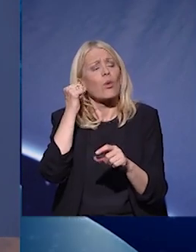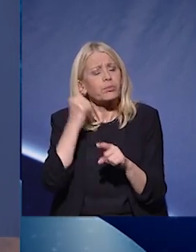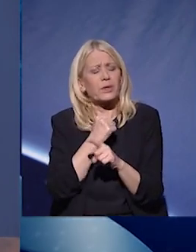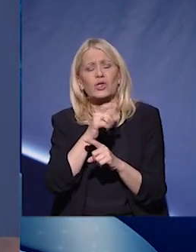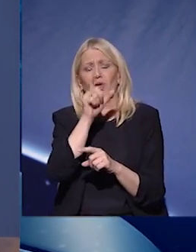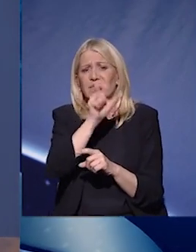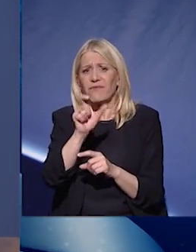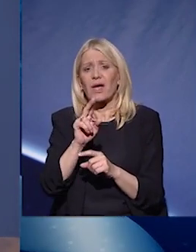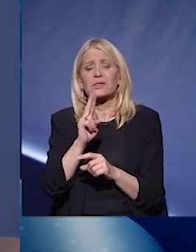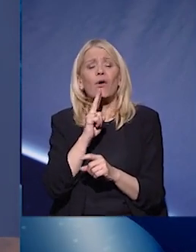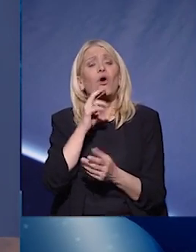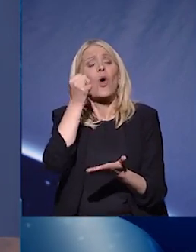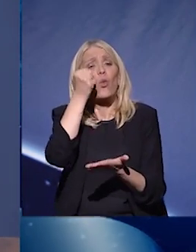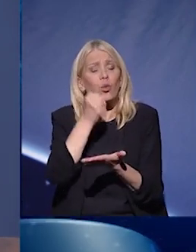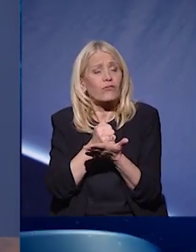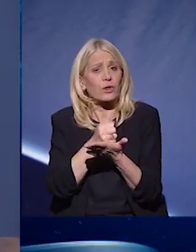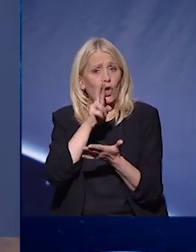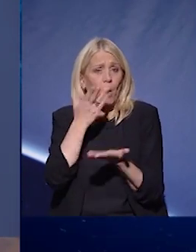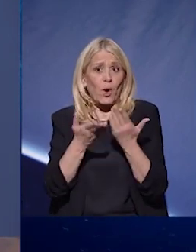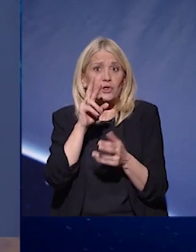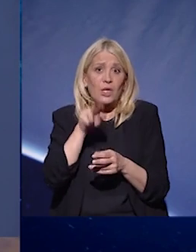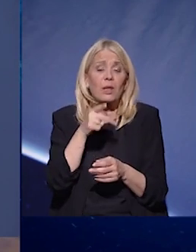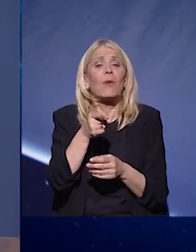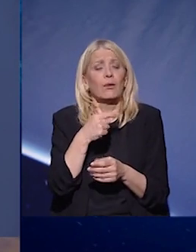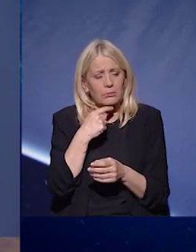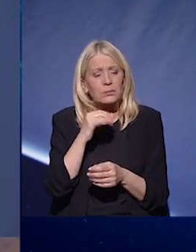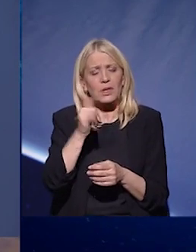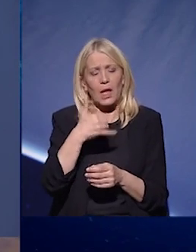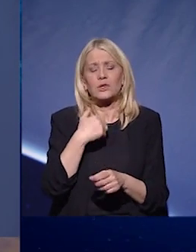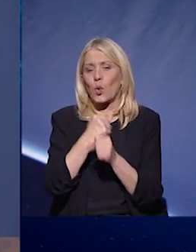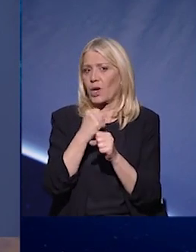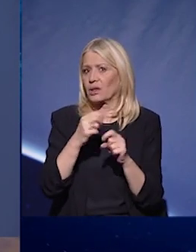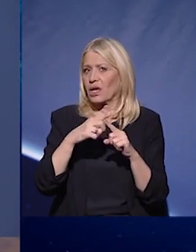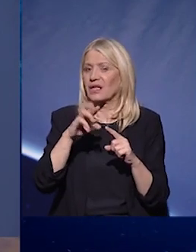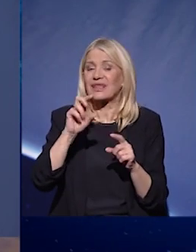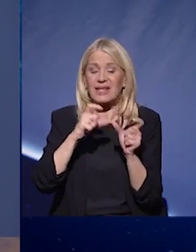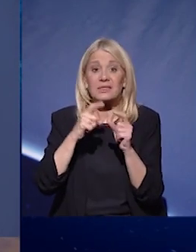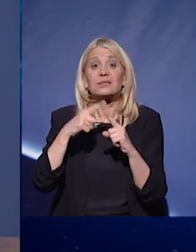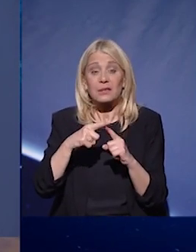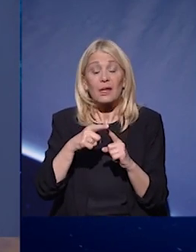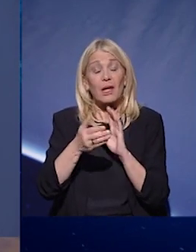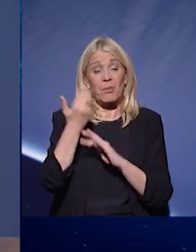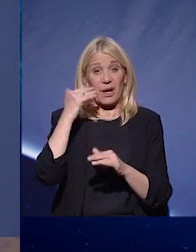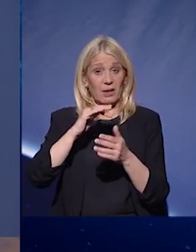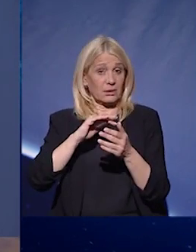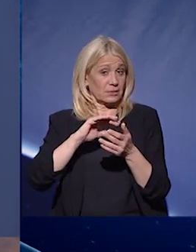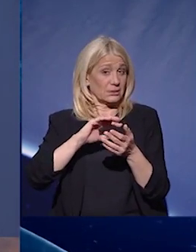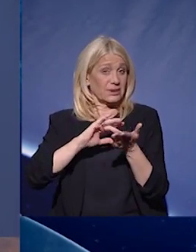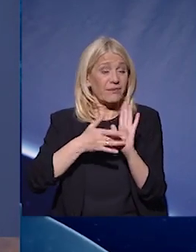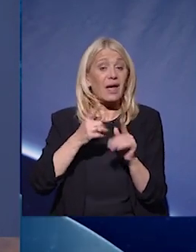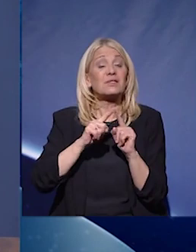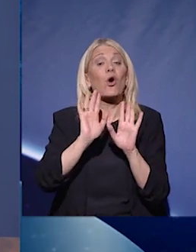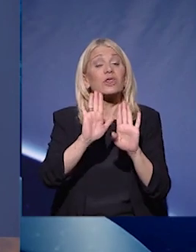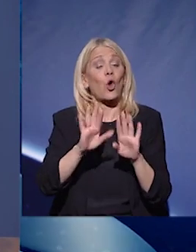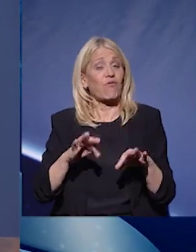sve one osobe za koje je utvrđena indikacija da itekako jesu testirani, znači pre svega i zbog